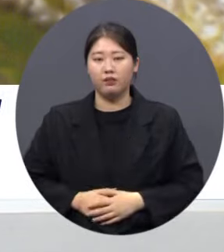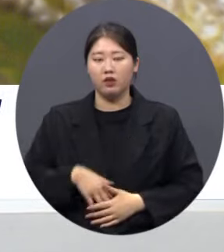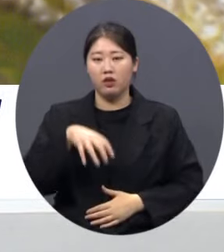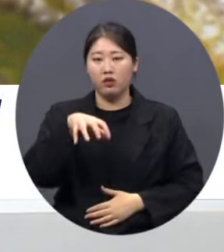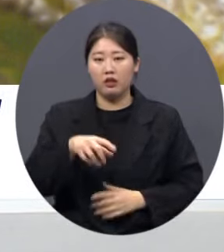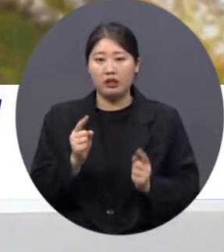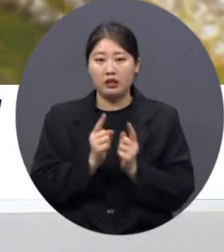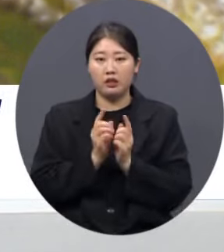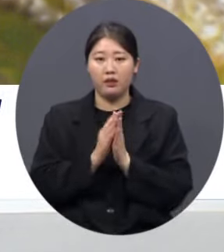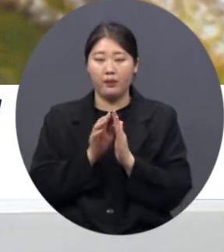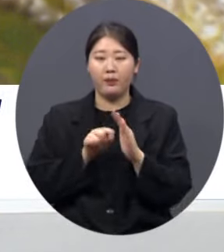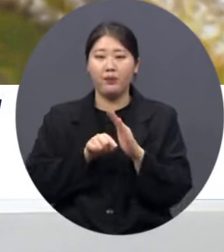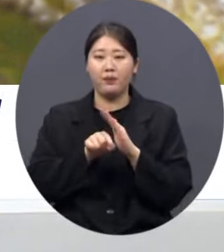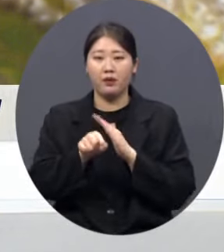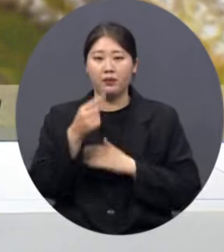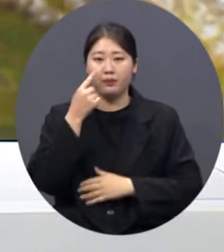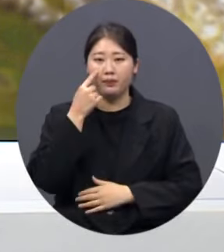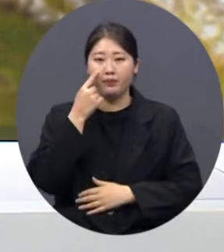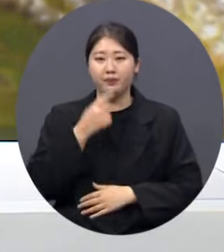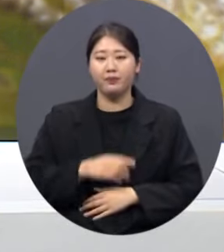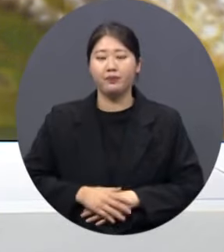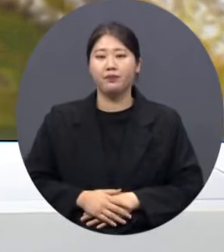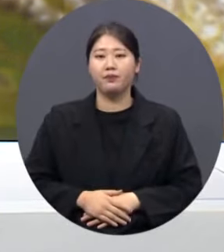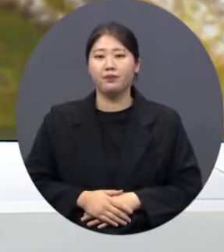김섭 김현명 기자가